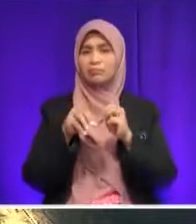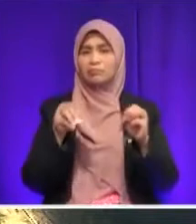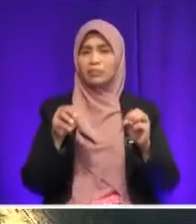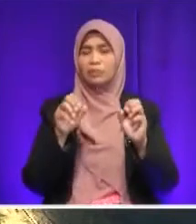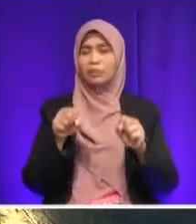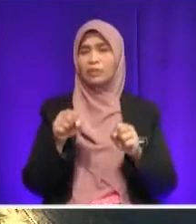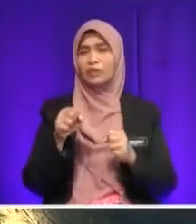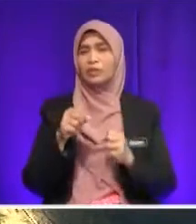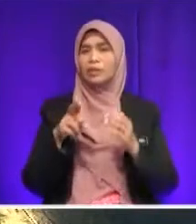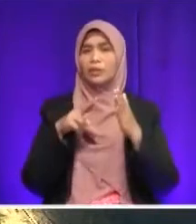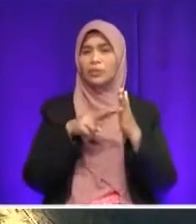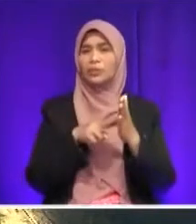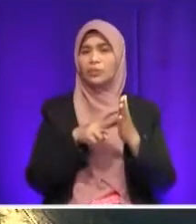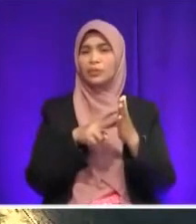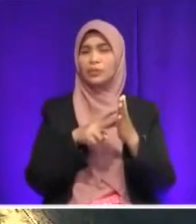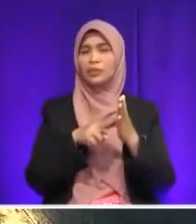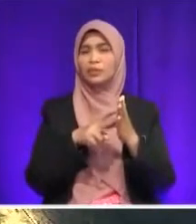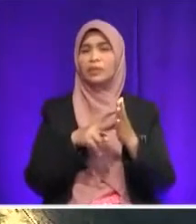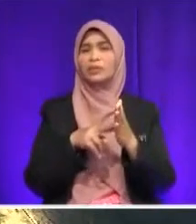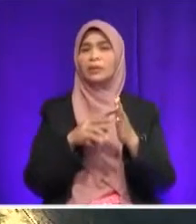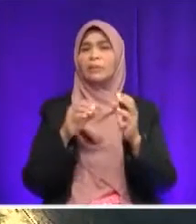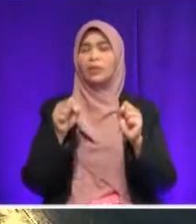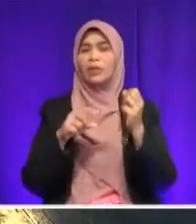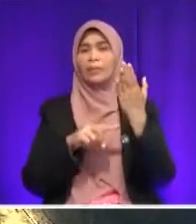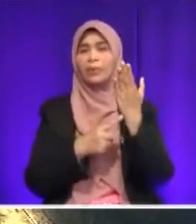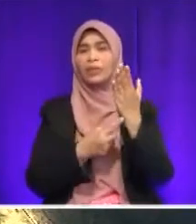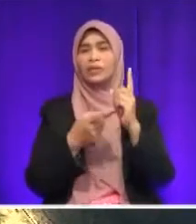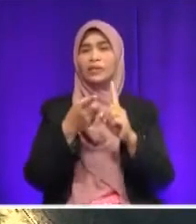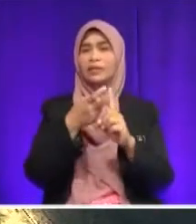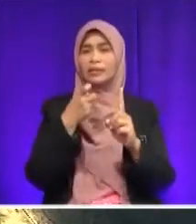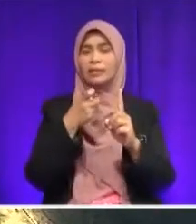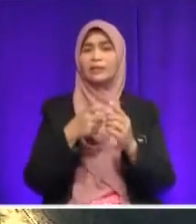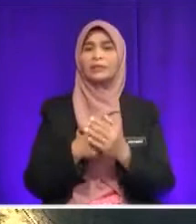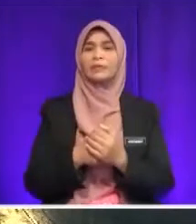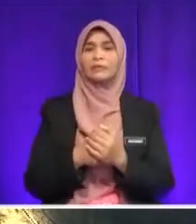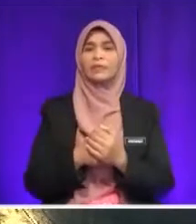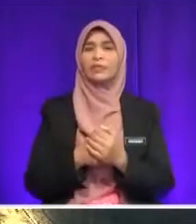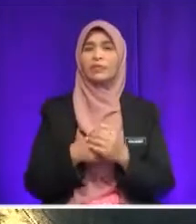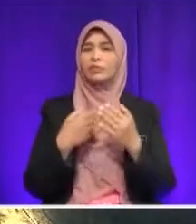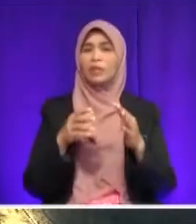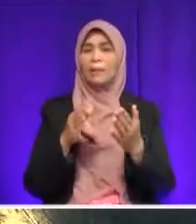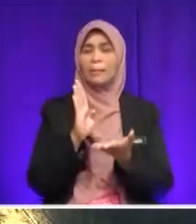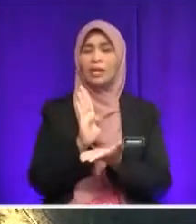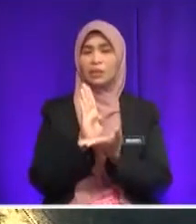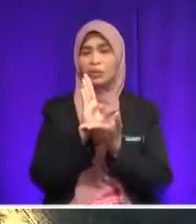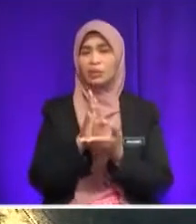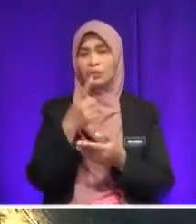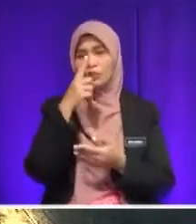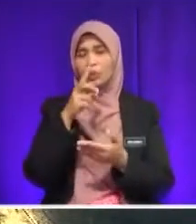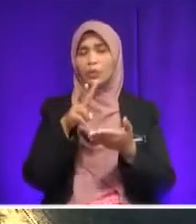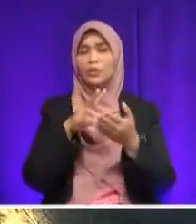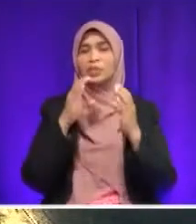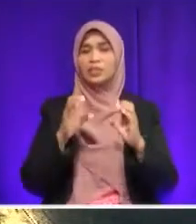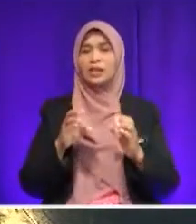bully macan ingin dibully mules daripada diraba gidah ditolong dah jadi kalau waqaf